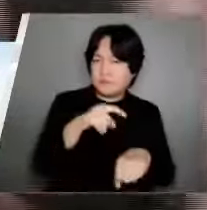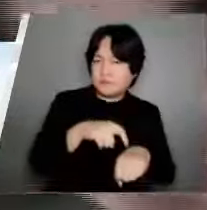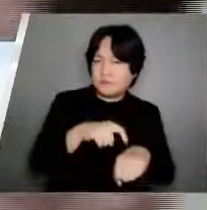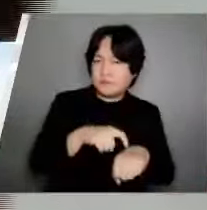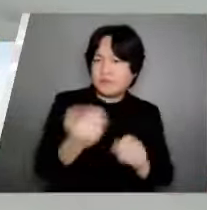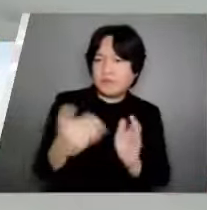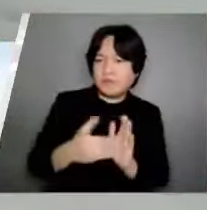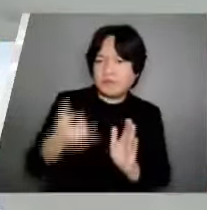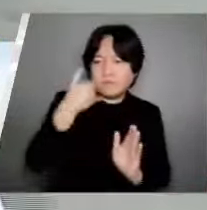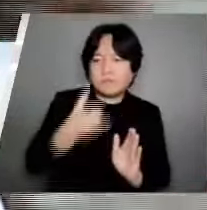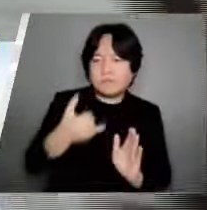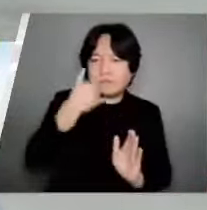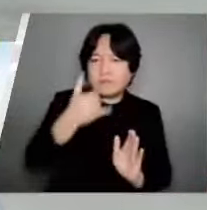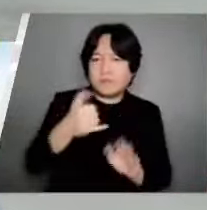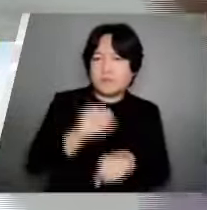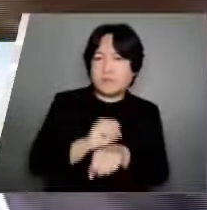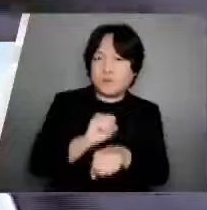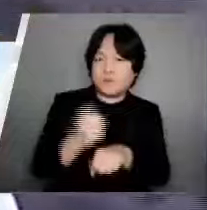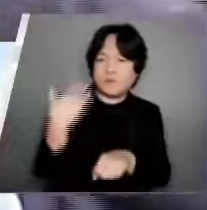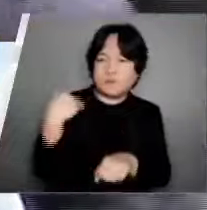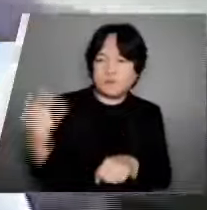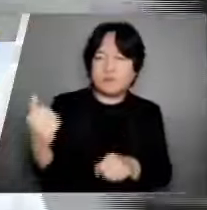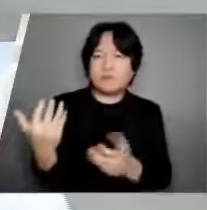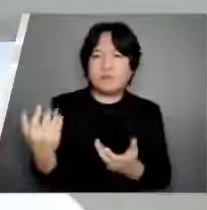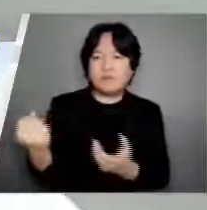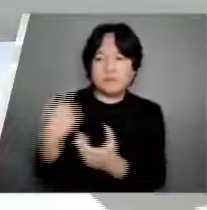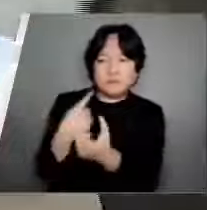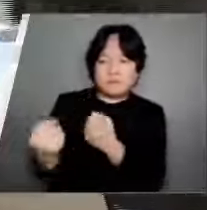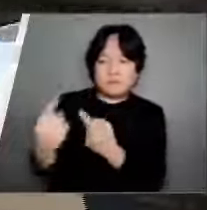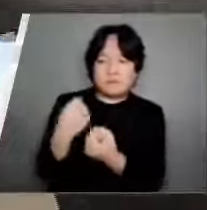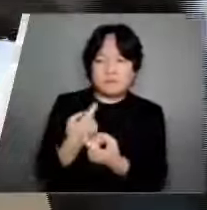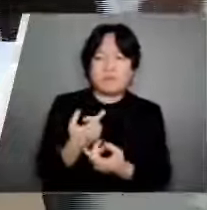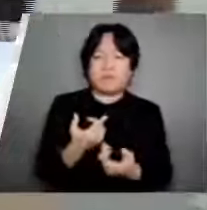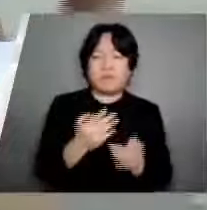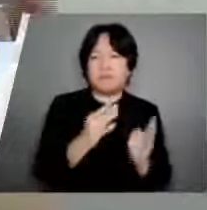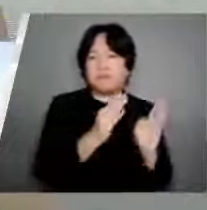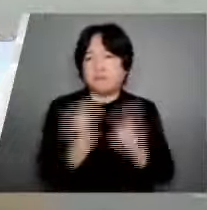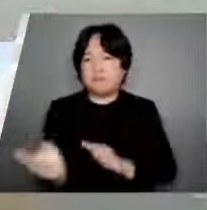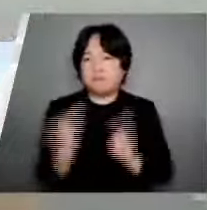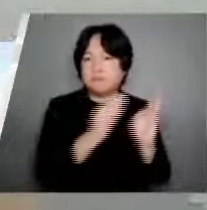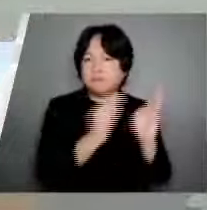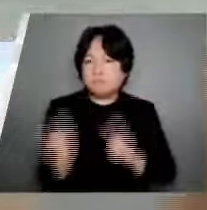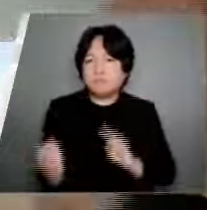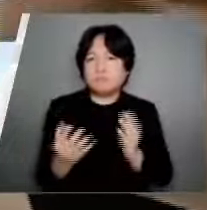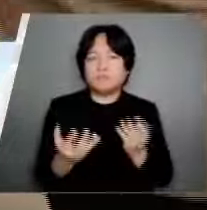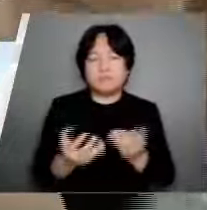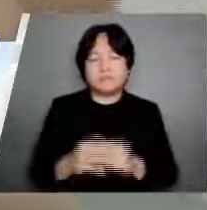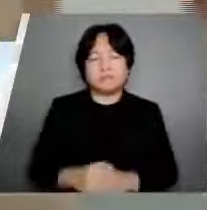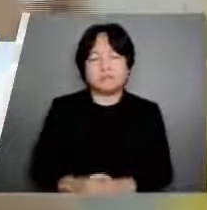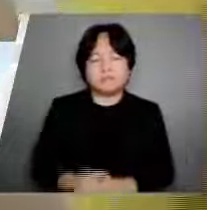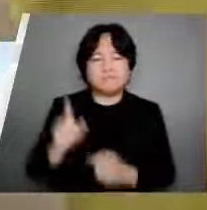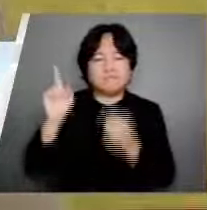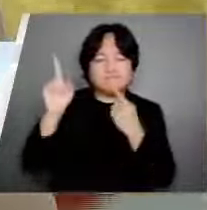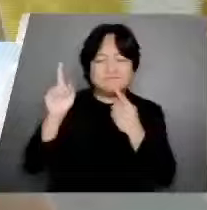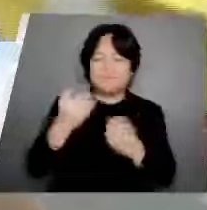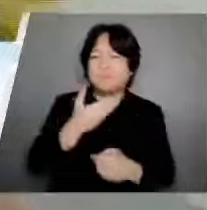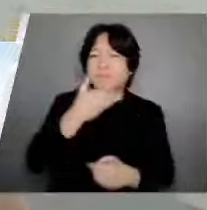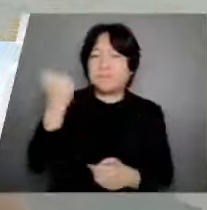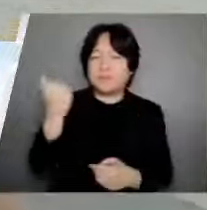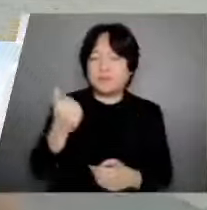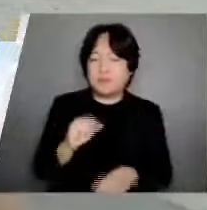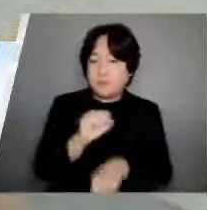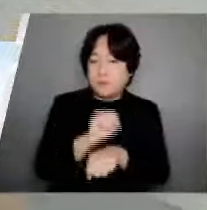mga pahabol na bilin at tanong na kaugnay sa kanyang trabaho. Mainam daw kung after work, disconnected muna ang mga tulad